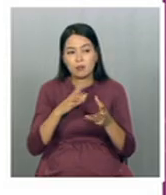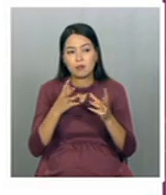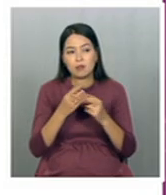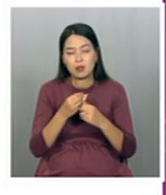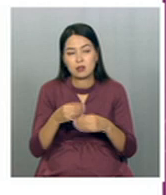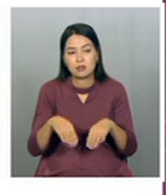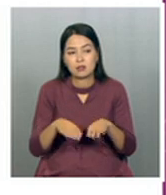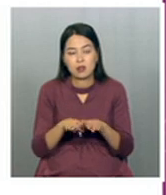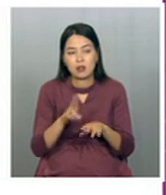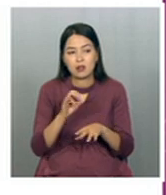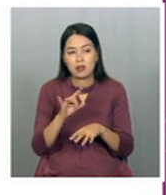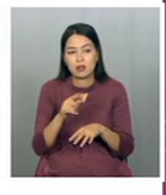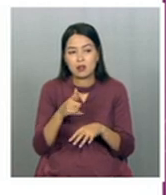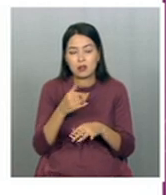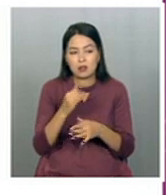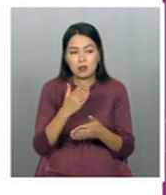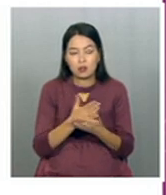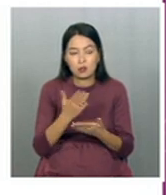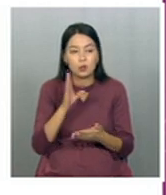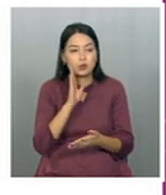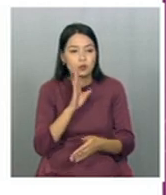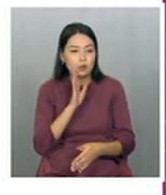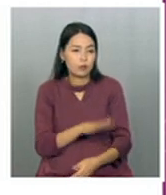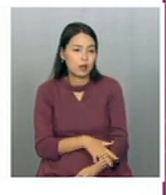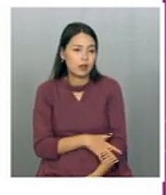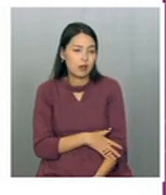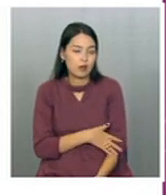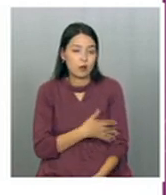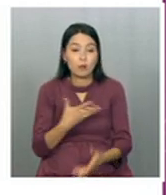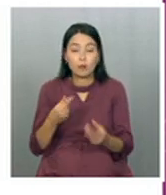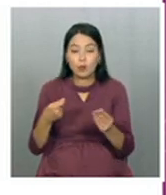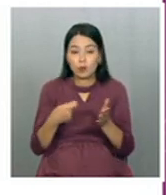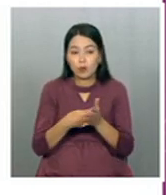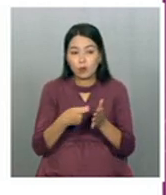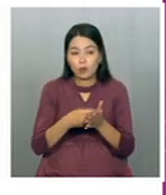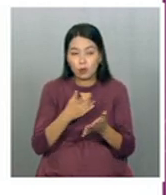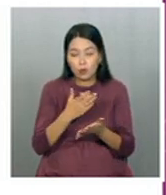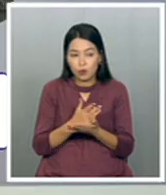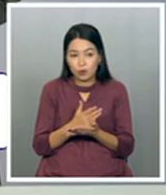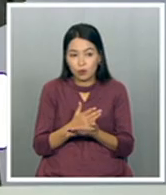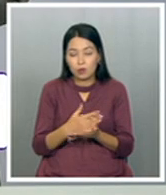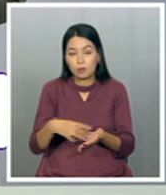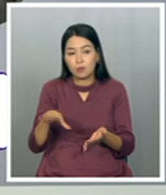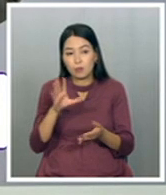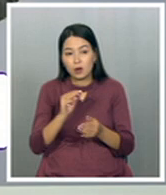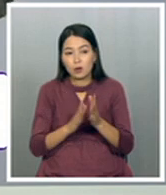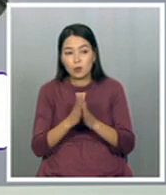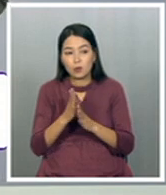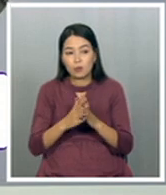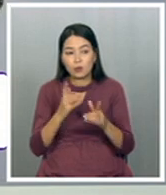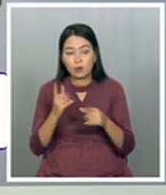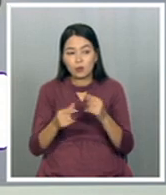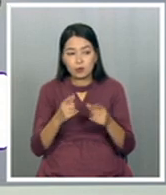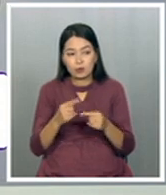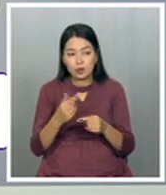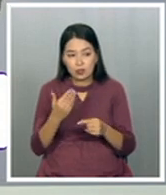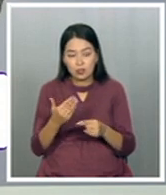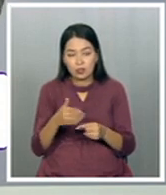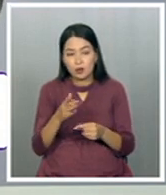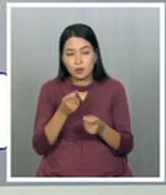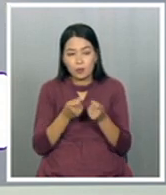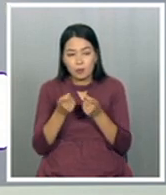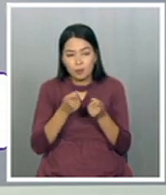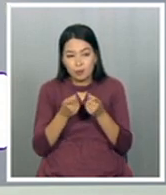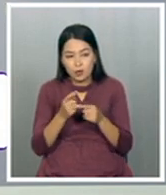соның әсерінен суды өте баяу буландырады. Ал бүлдірген өсімдіктерінің жапырақтары ұсақ терілі жапырақтар болып